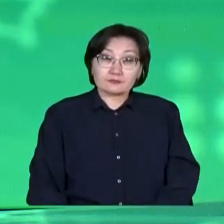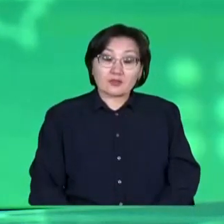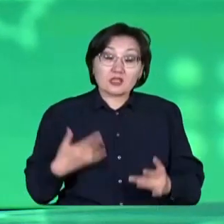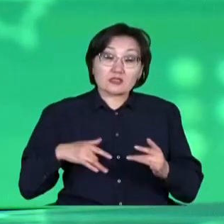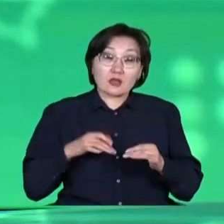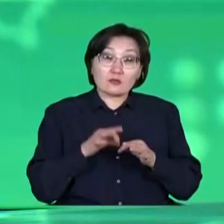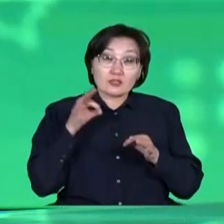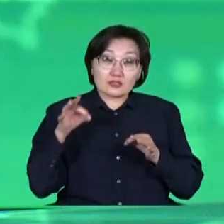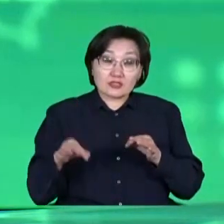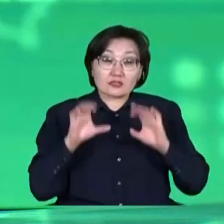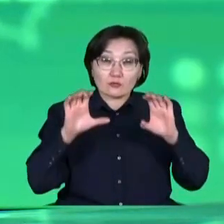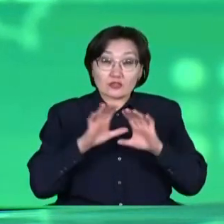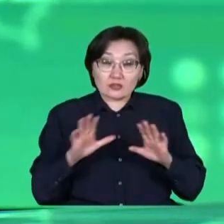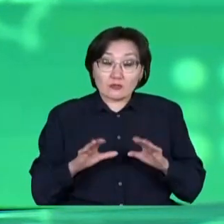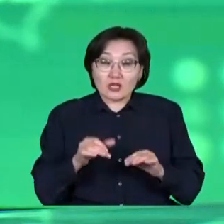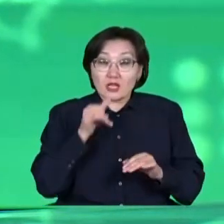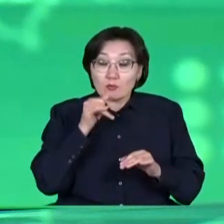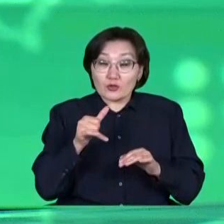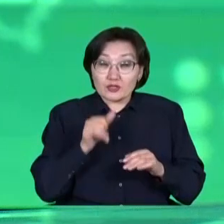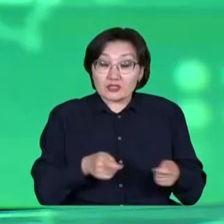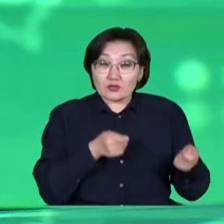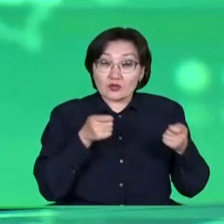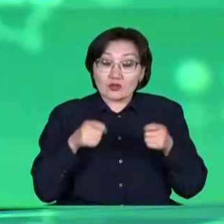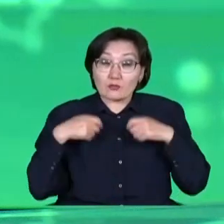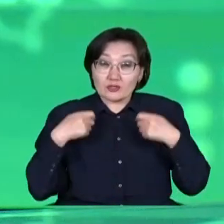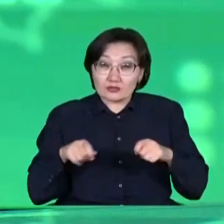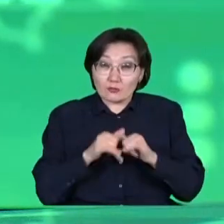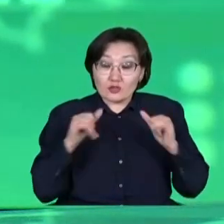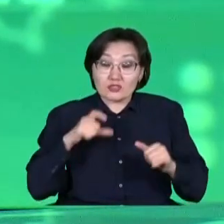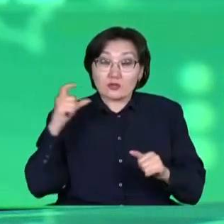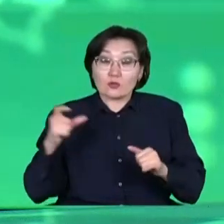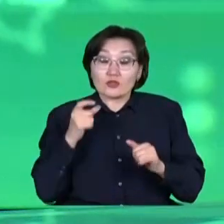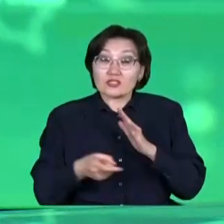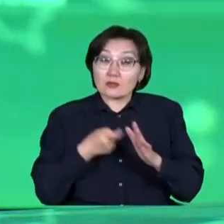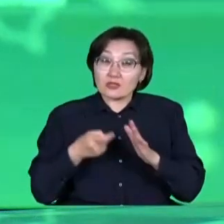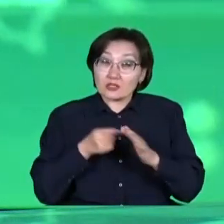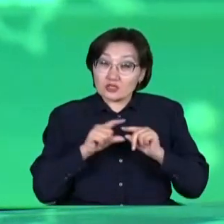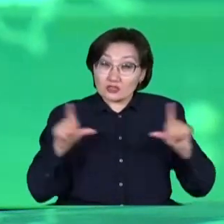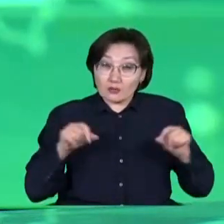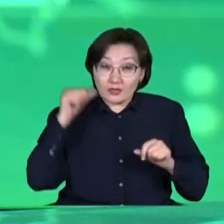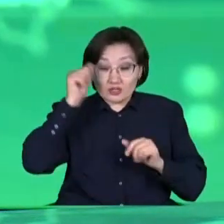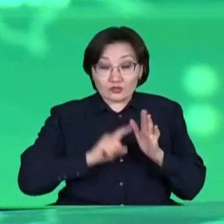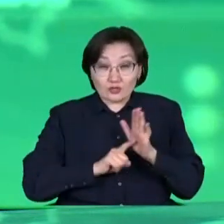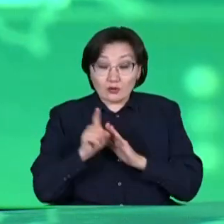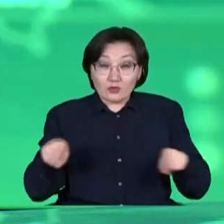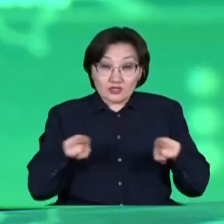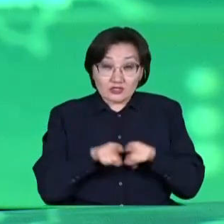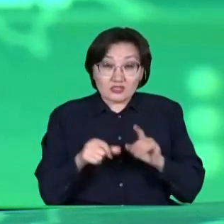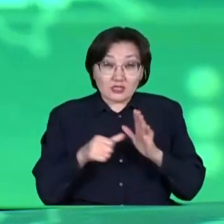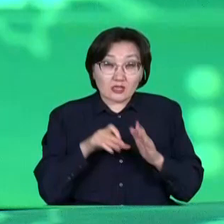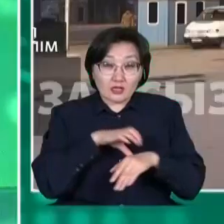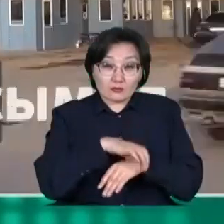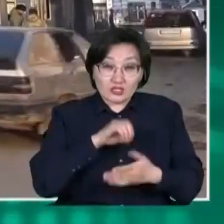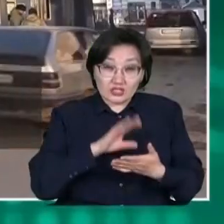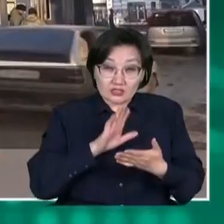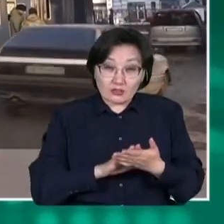Жамбыл облысында заңсыз темекі тасымалы өршіп тұр. Экономикалық тергеп тексеру департаменті жыл басынан бері мұндай 6 дерек